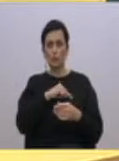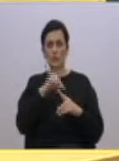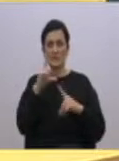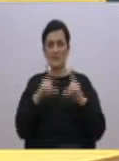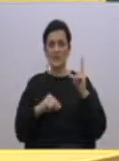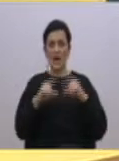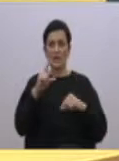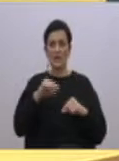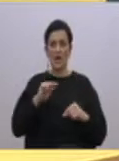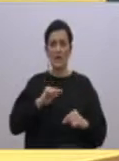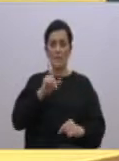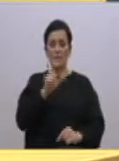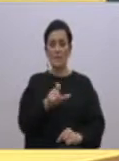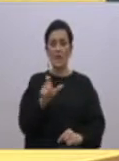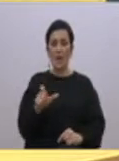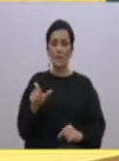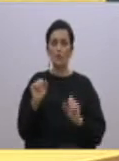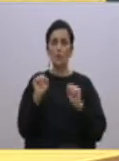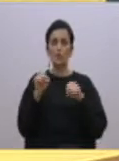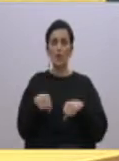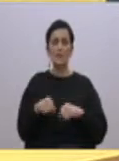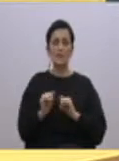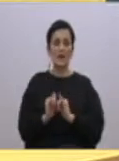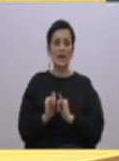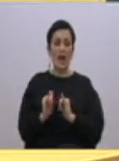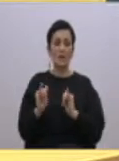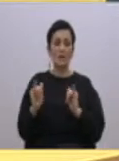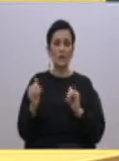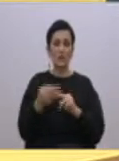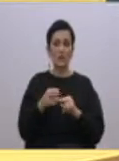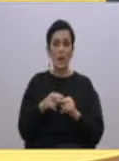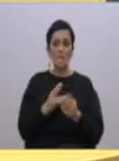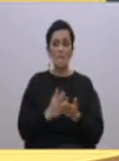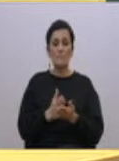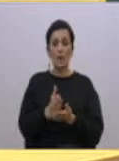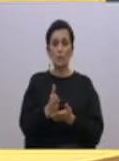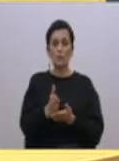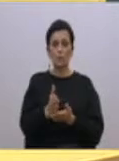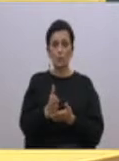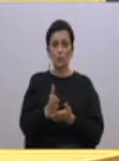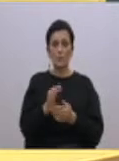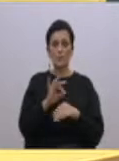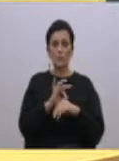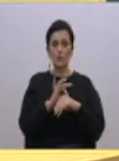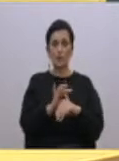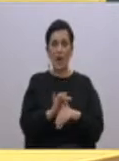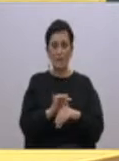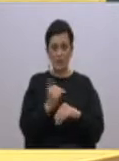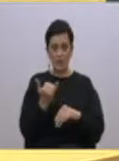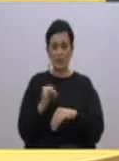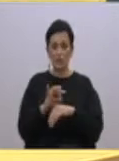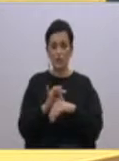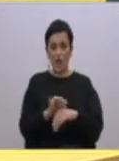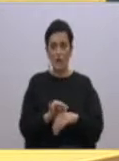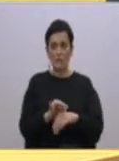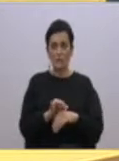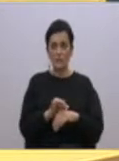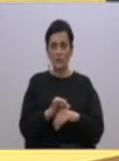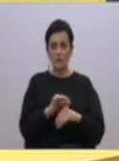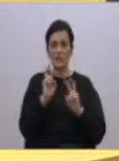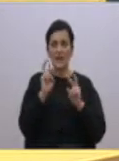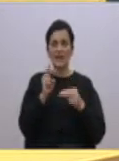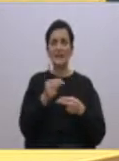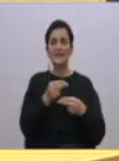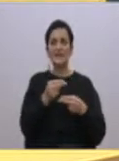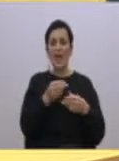საქსტატის თანამშრომელთა შესაძლებლობების განვითარებაზე და ამ მიმართულებით ჩავატარეთ და ტარდება არაერთი